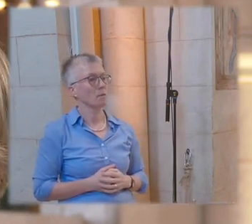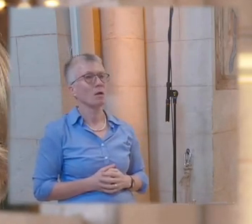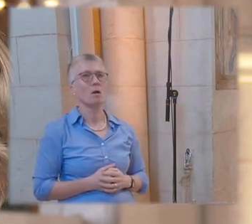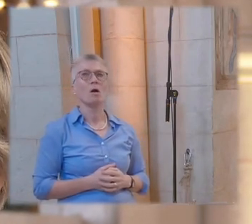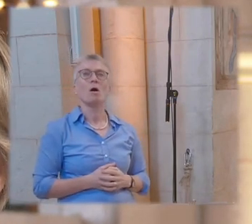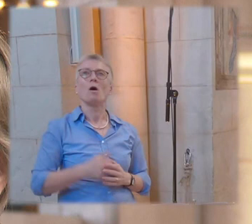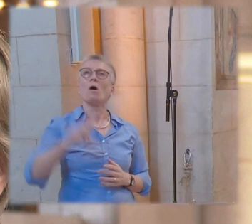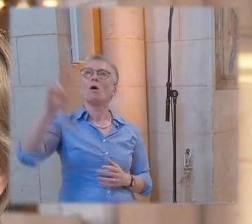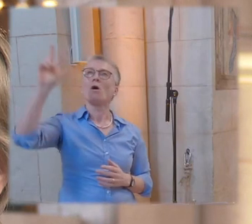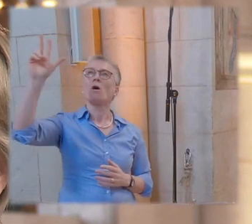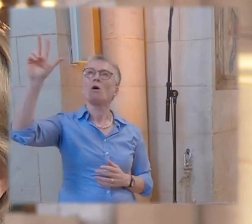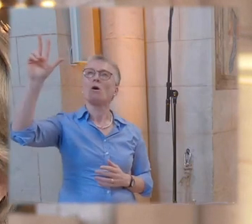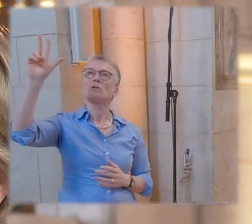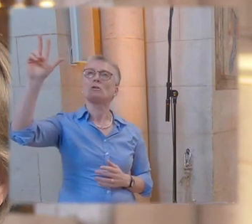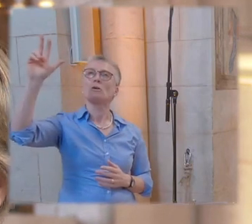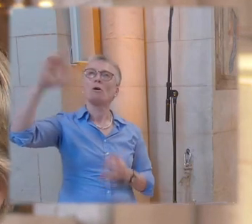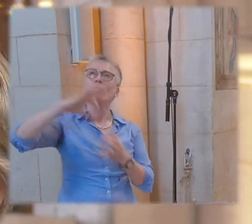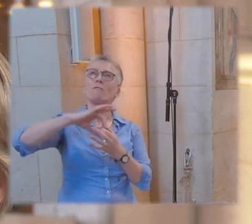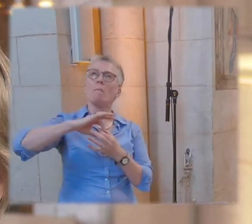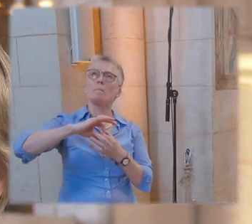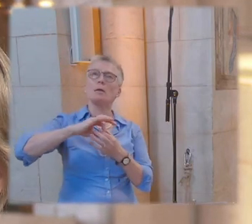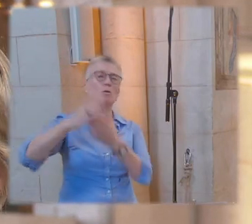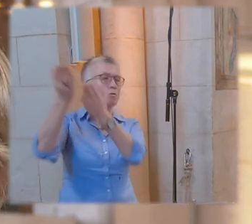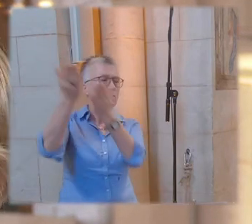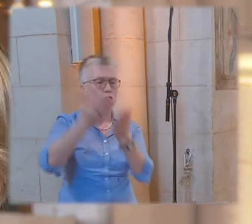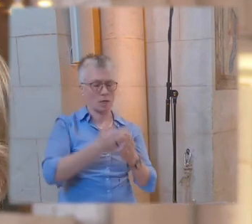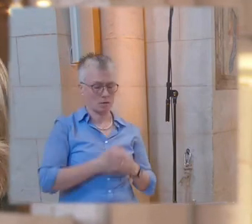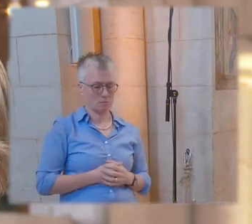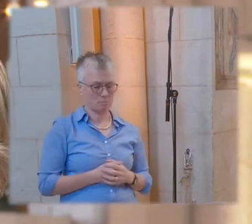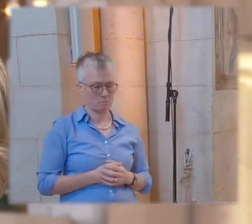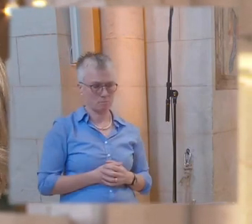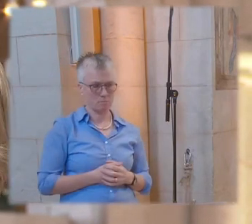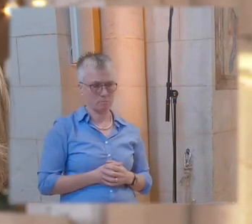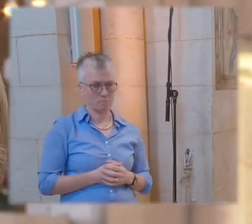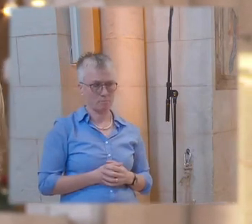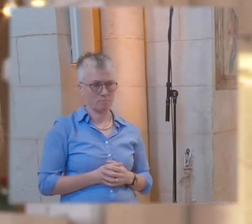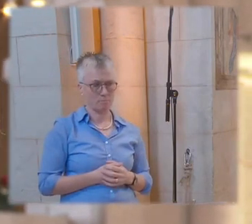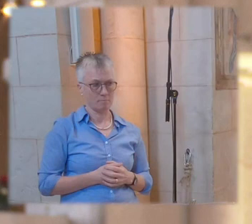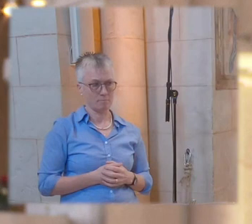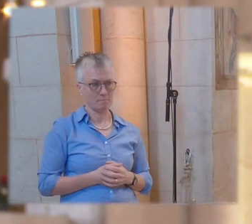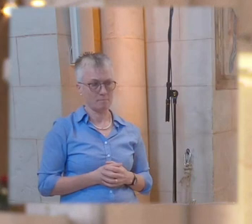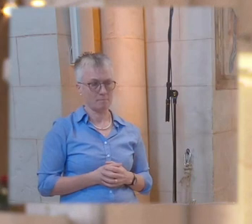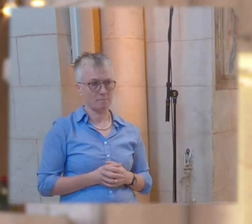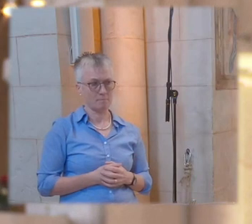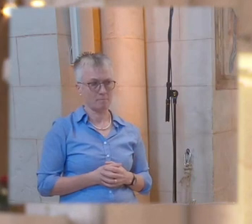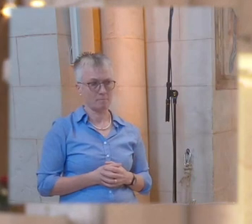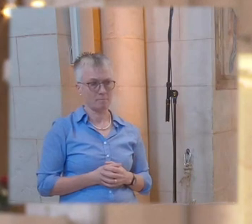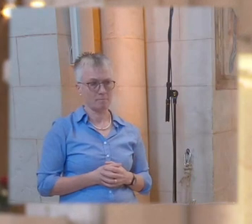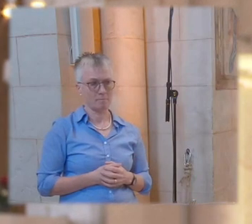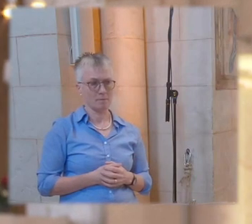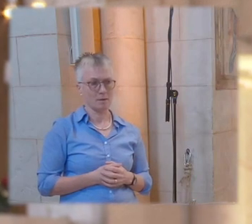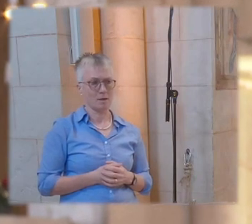einem Spruch, ich will Geheimnisse der Vorzeit